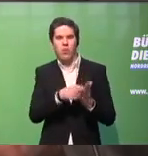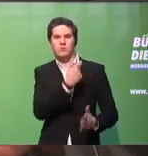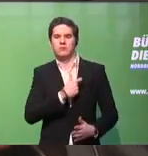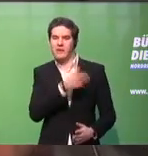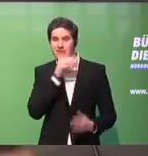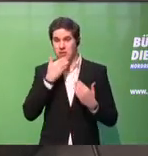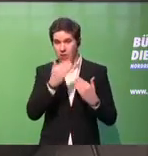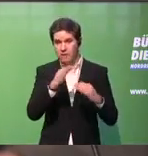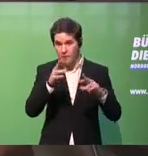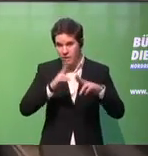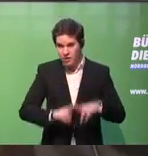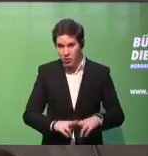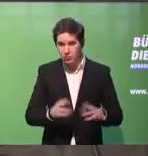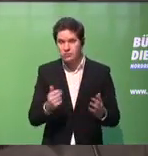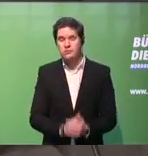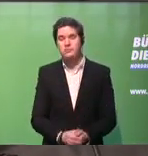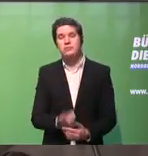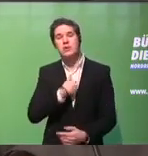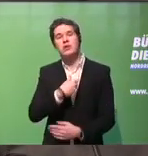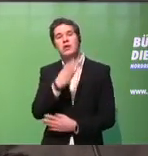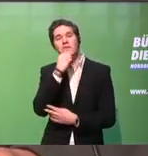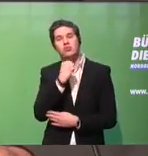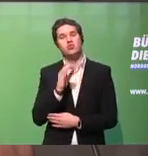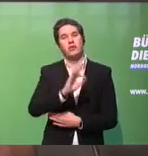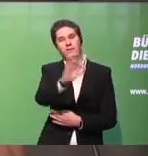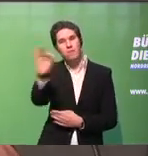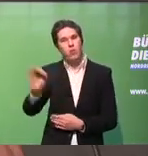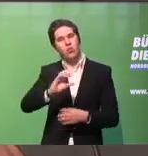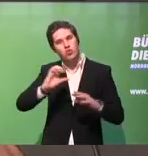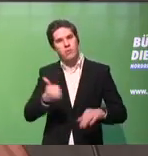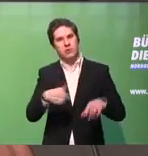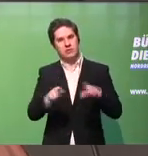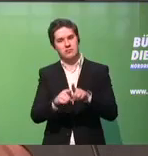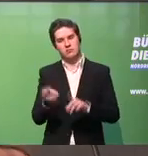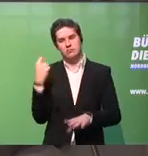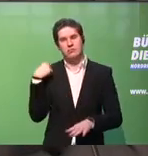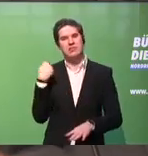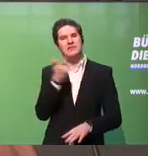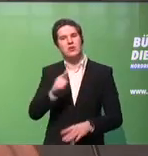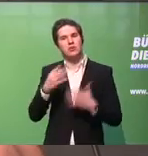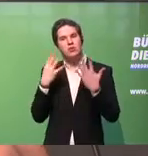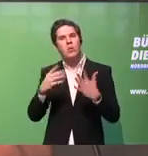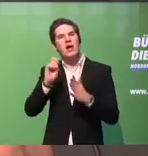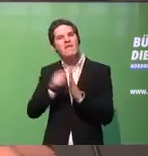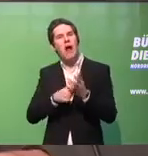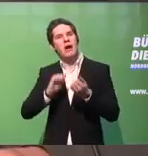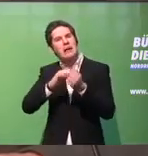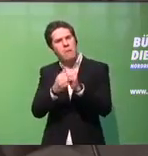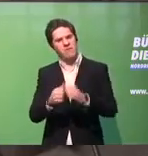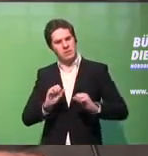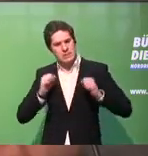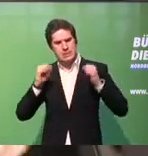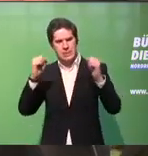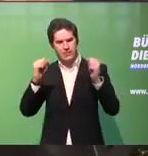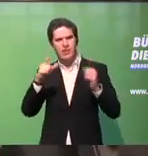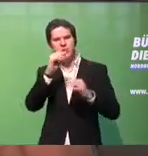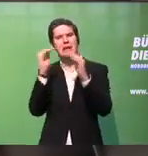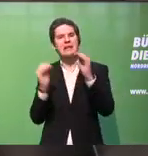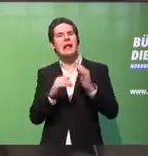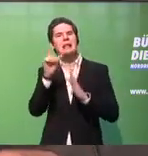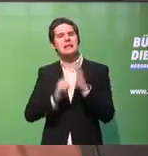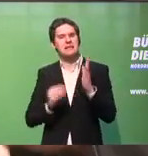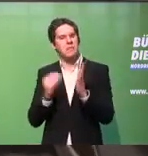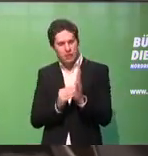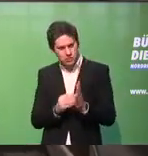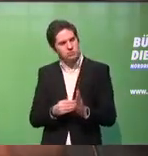Vertrauen. Ich möchte für euch wie 2009 einen engagierten Wahlkampf machen, auch auf einem eher hinteren Listenplatz. mein